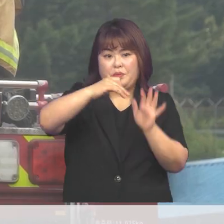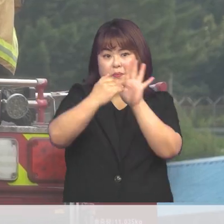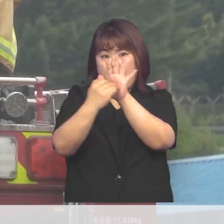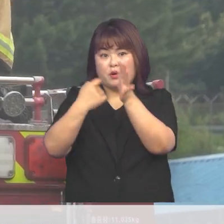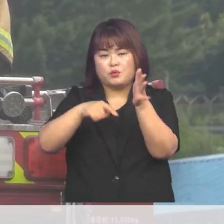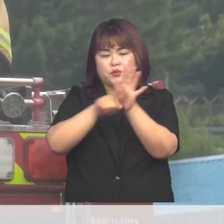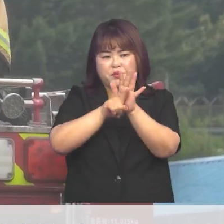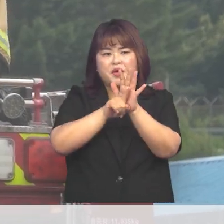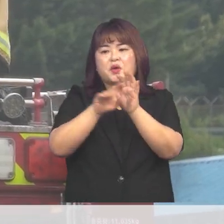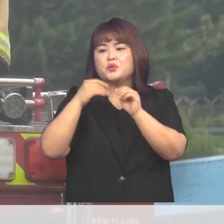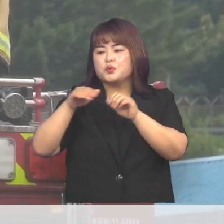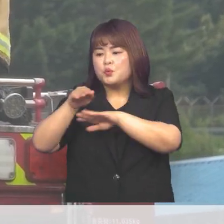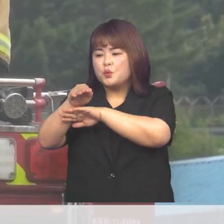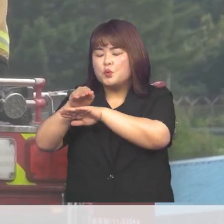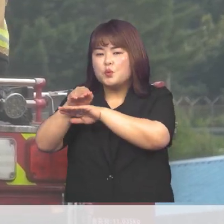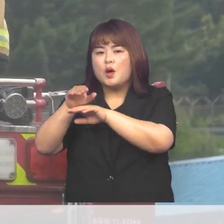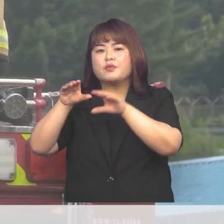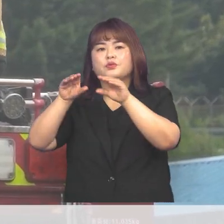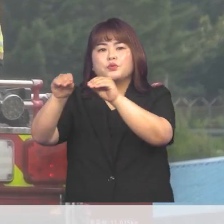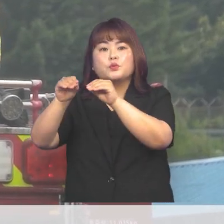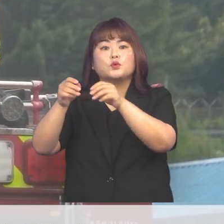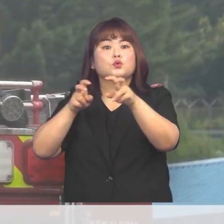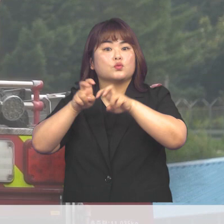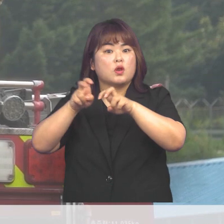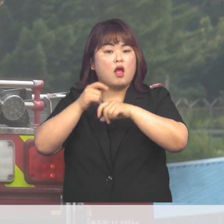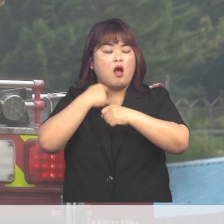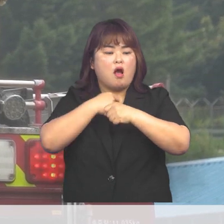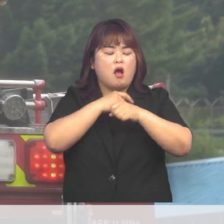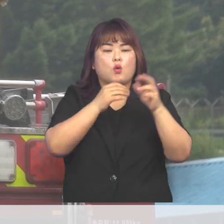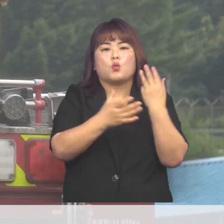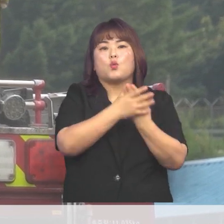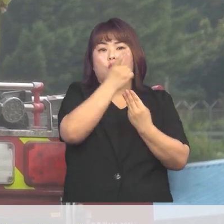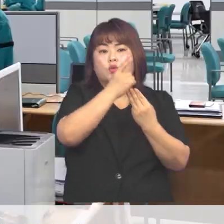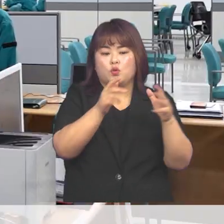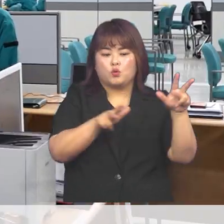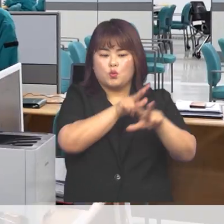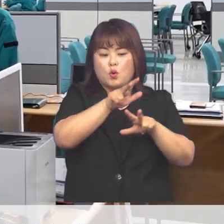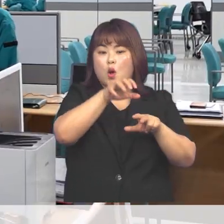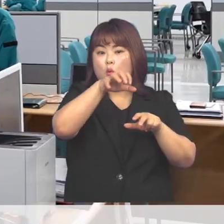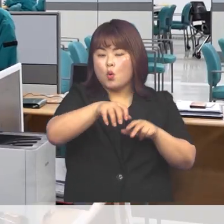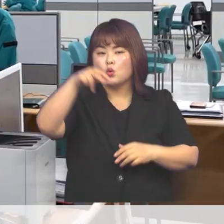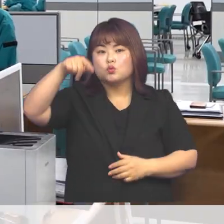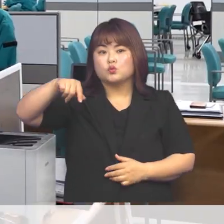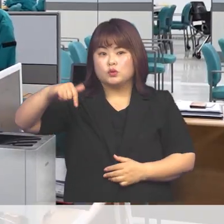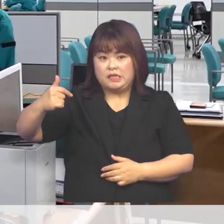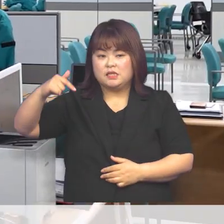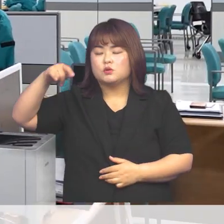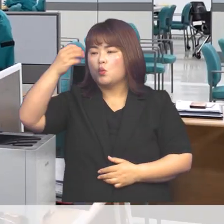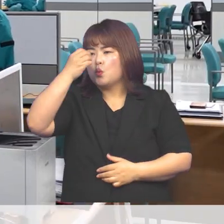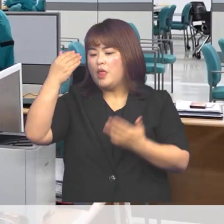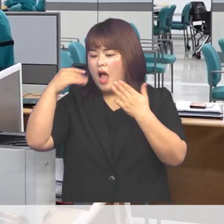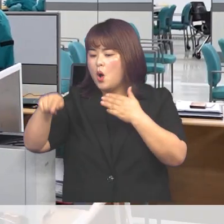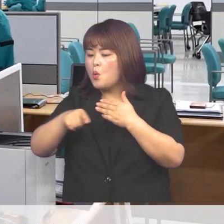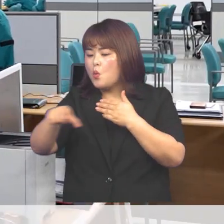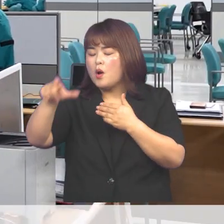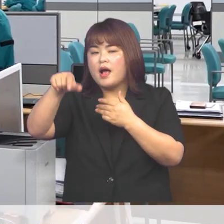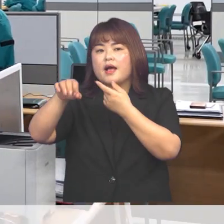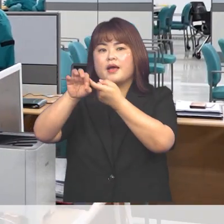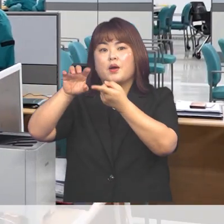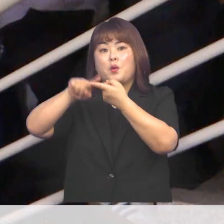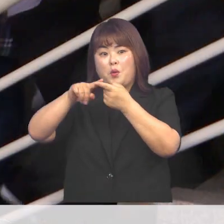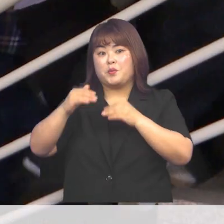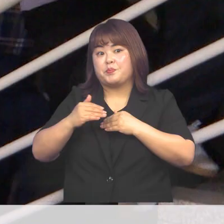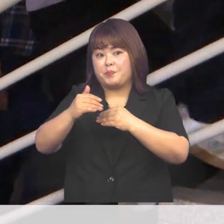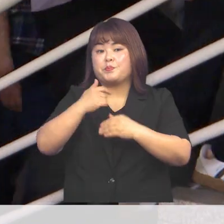통제훈련도 진행되며 시청 앞 통일공원, 수지구 풍덕고교 사거리 구간이 통제됐습니다. 이번 울지훈련을